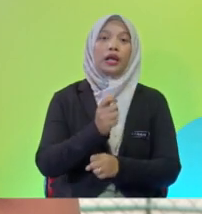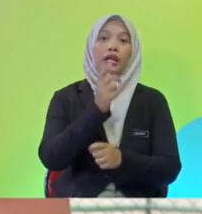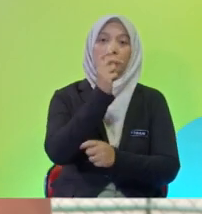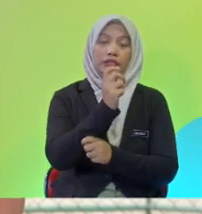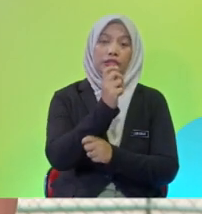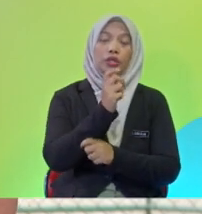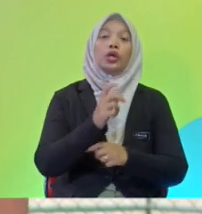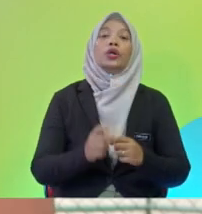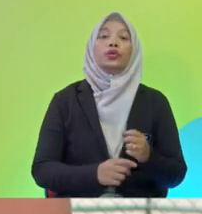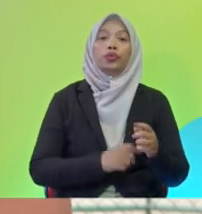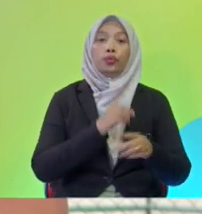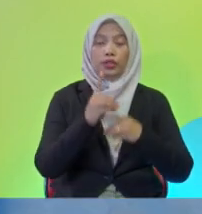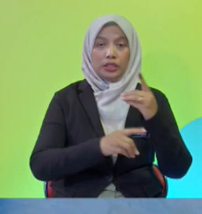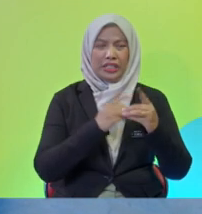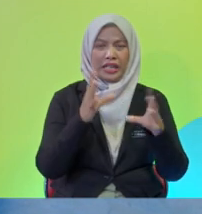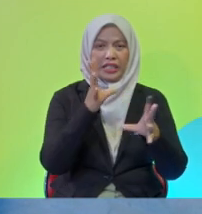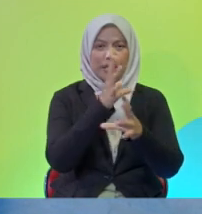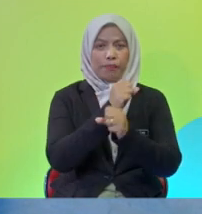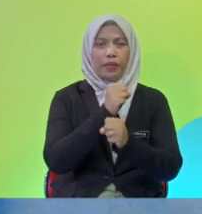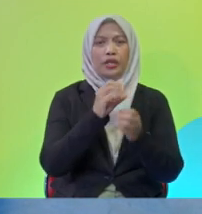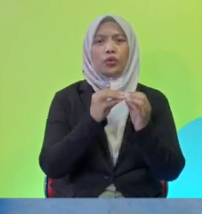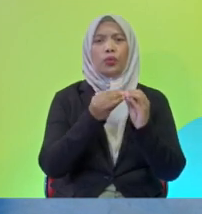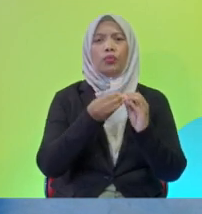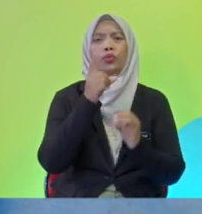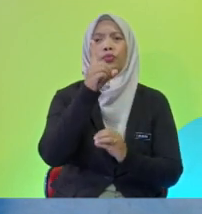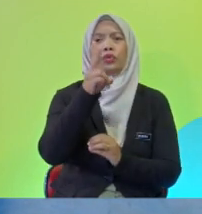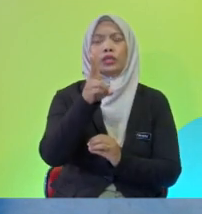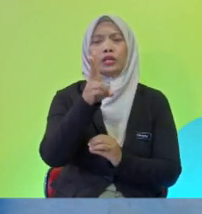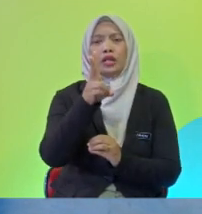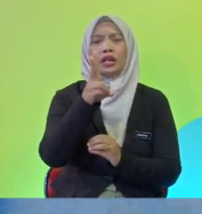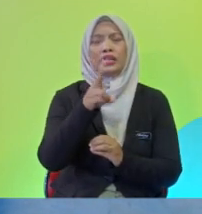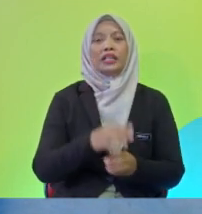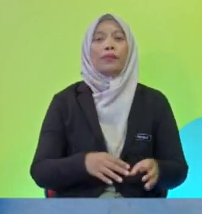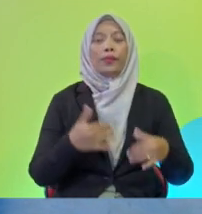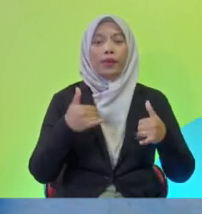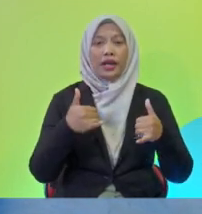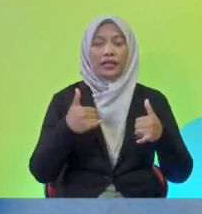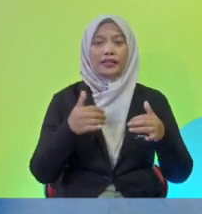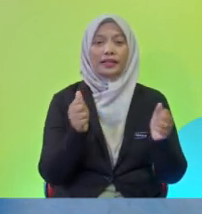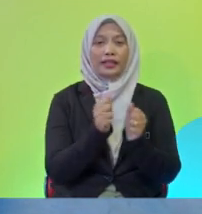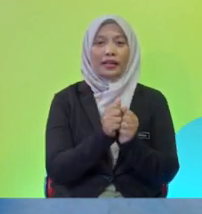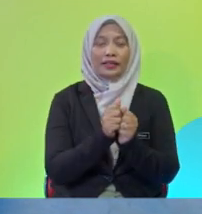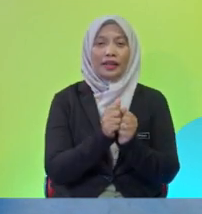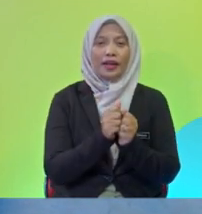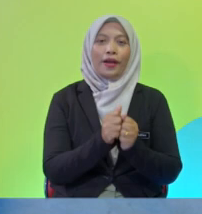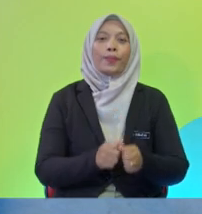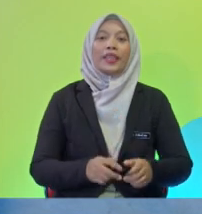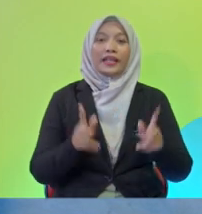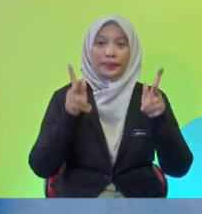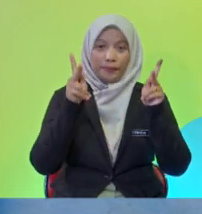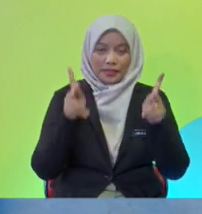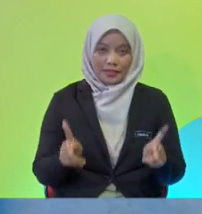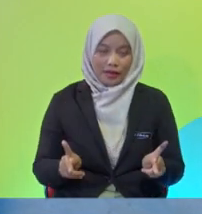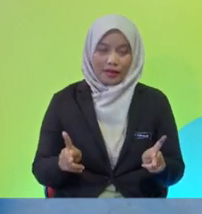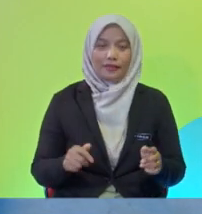kita mendapat tempat kedua. Itu dia. Maknanya yeah saya bersama dengan pemain kebangsaan ni. Saya sebagai fisioterapi.